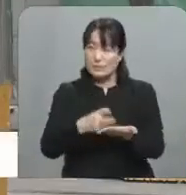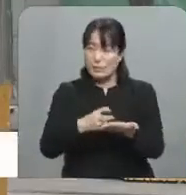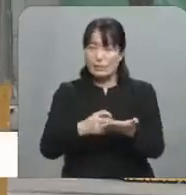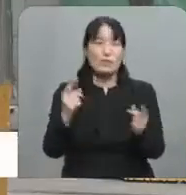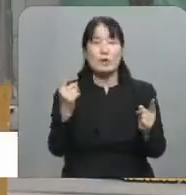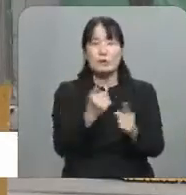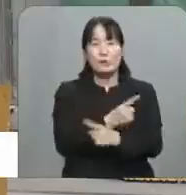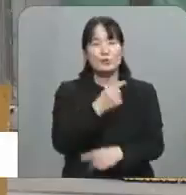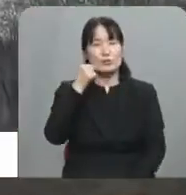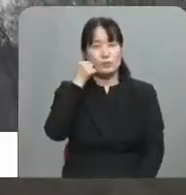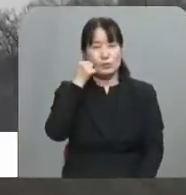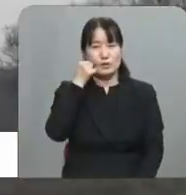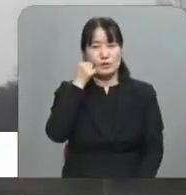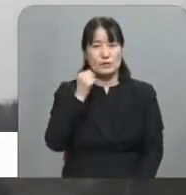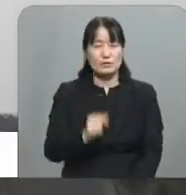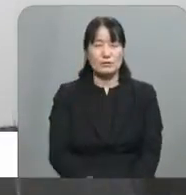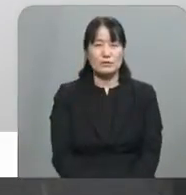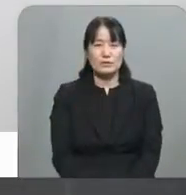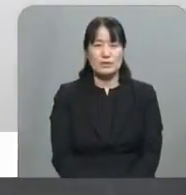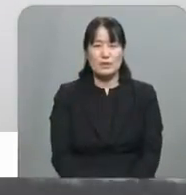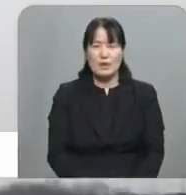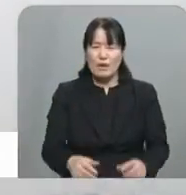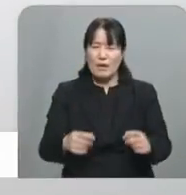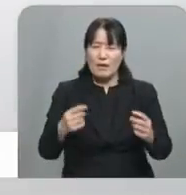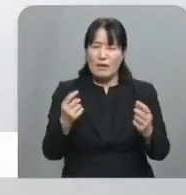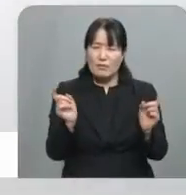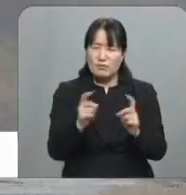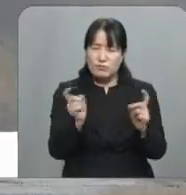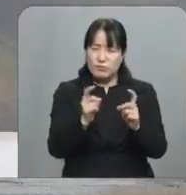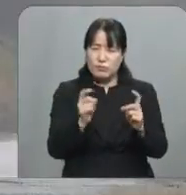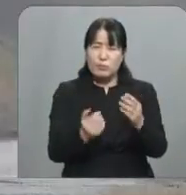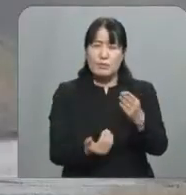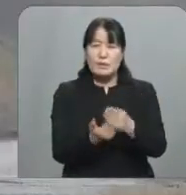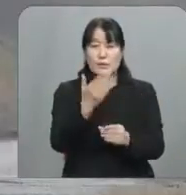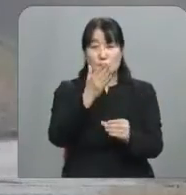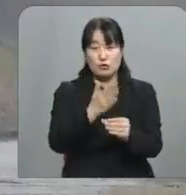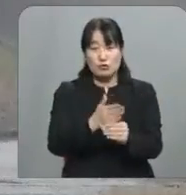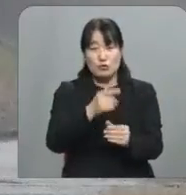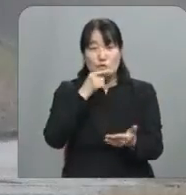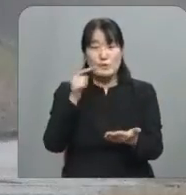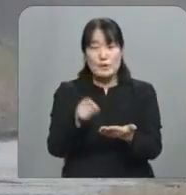수정할 수는 없다는 입장입니다. 논란 속에 군소음 보상법에 따른 피해